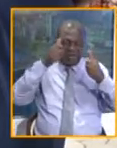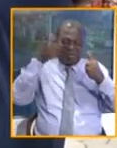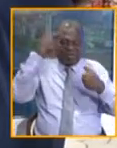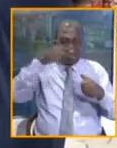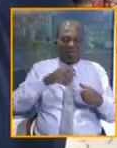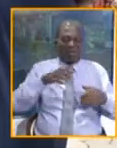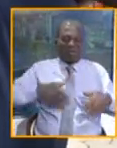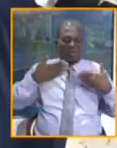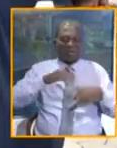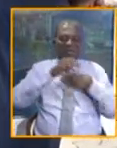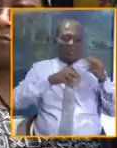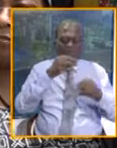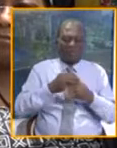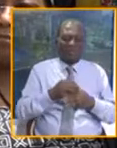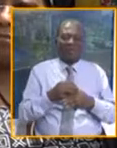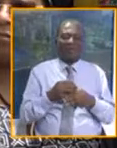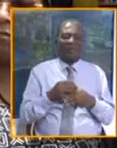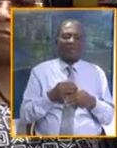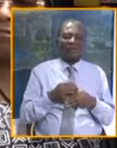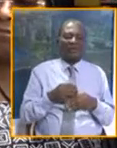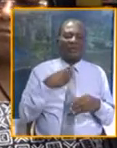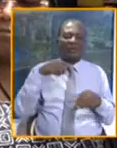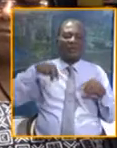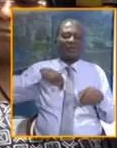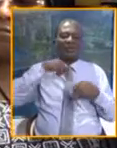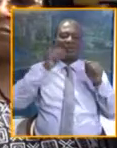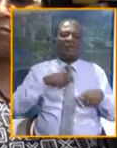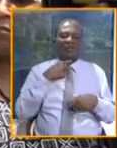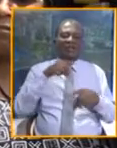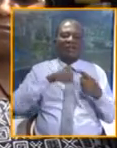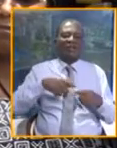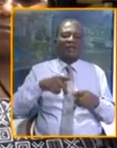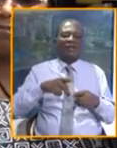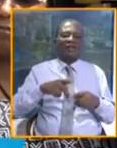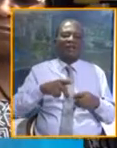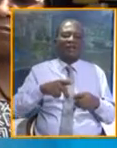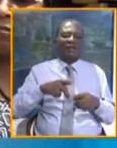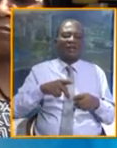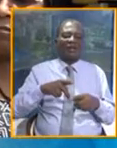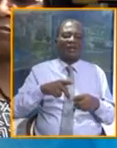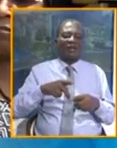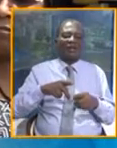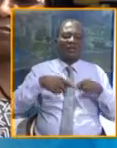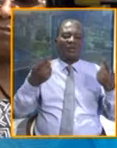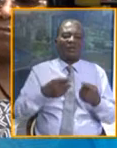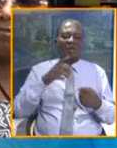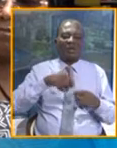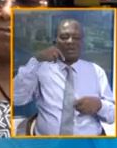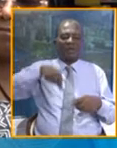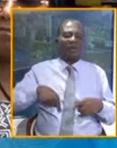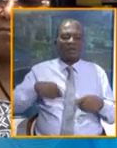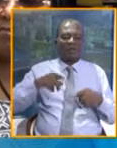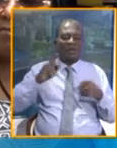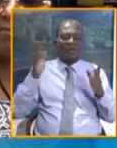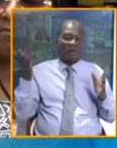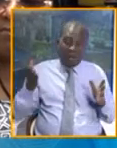Korogo. Nous pouvons assurer la fondation que les pompiers de Korogo en feront bon usage, eux